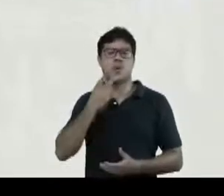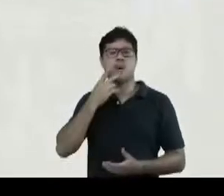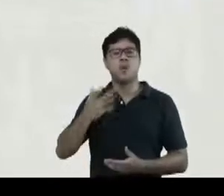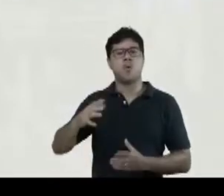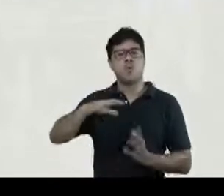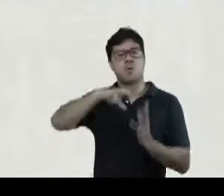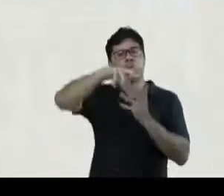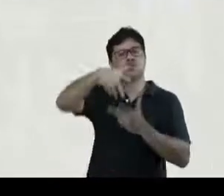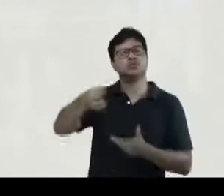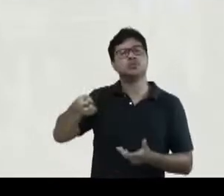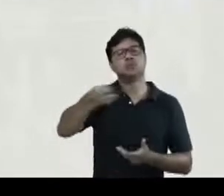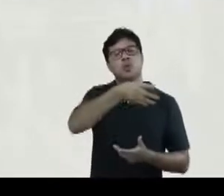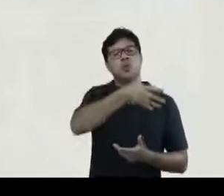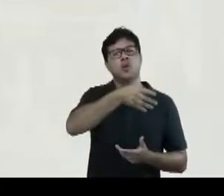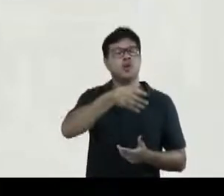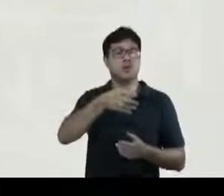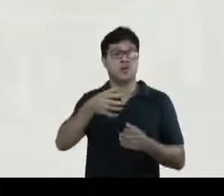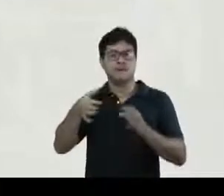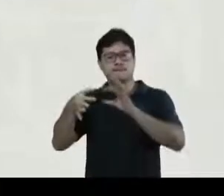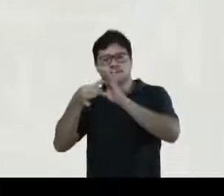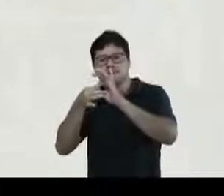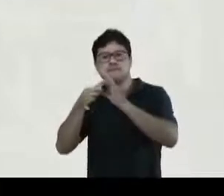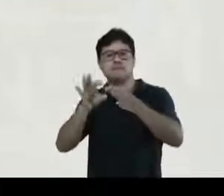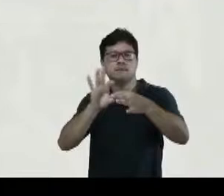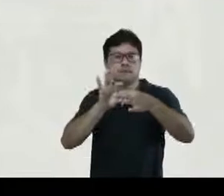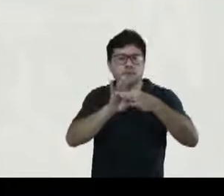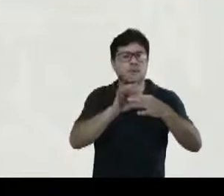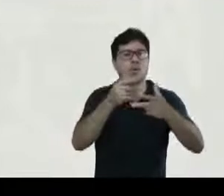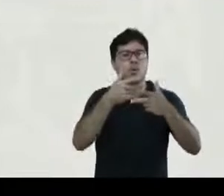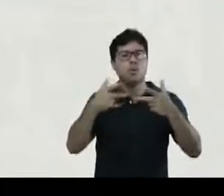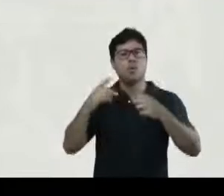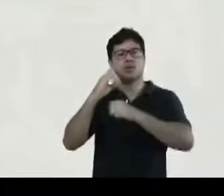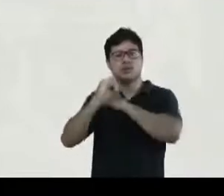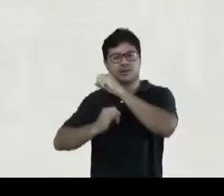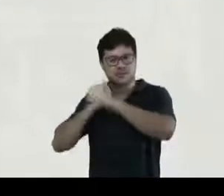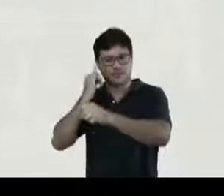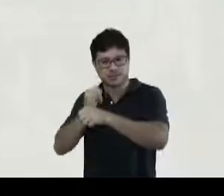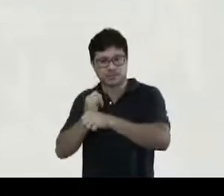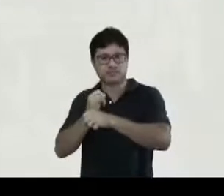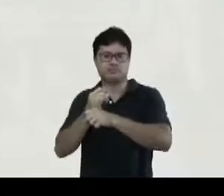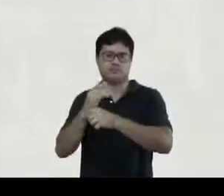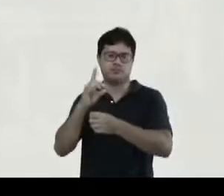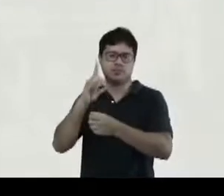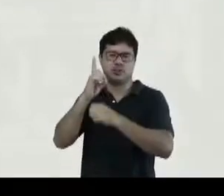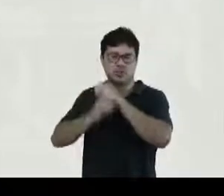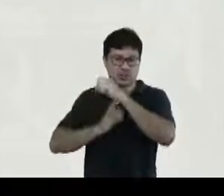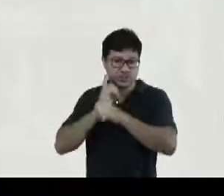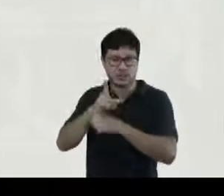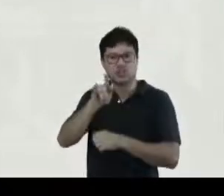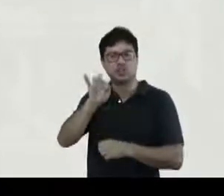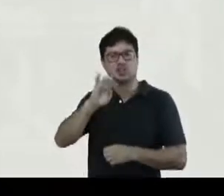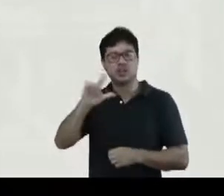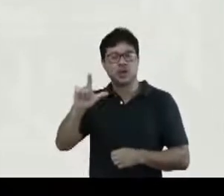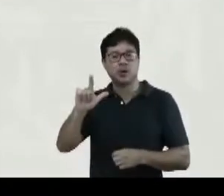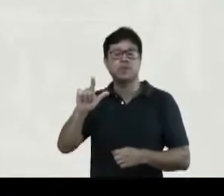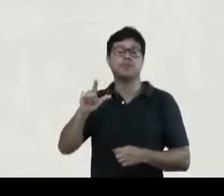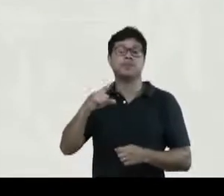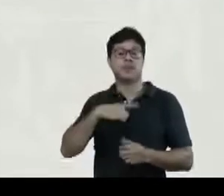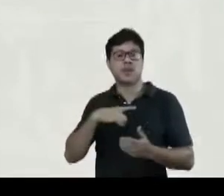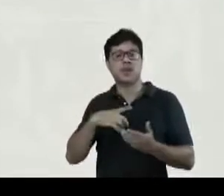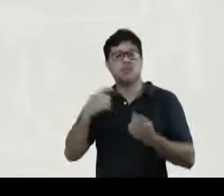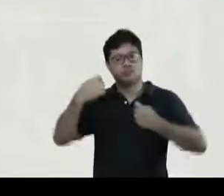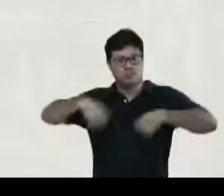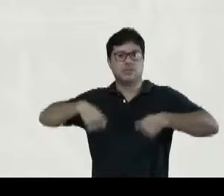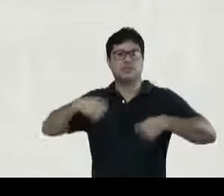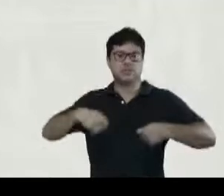immense Herausforderungen. Sie verlangt, obwohl in manchem schon erkennbar, auch noch einige Fantasie.